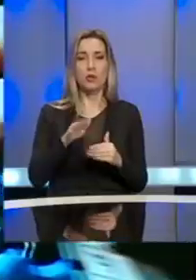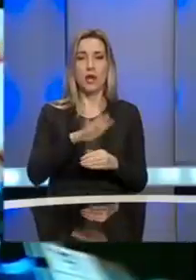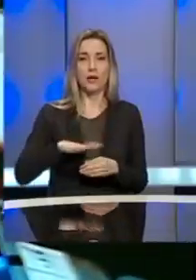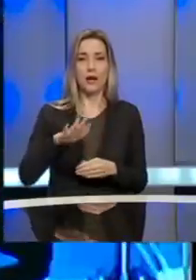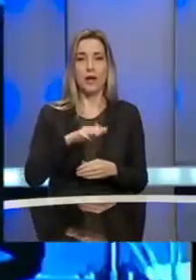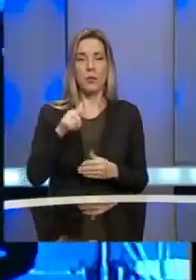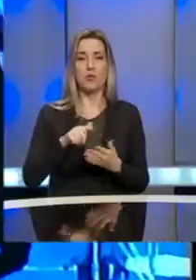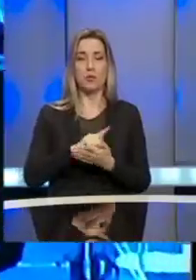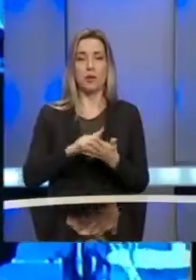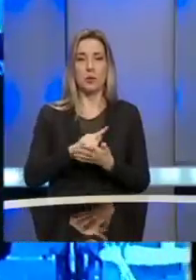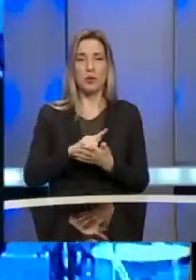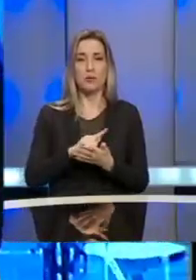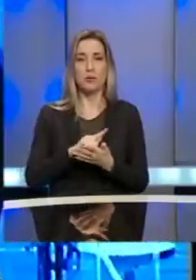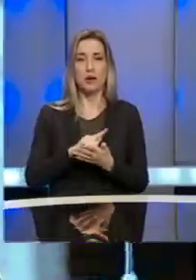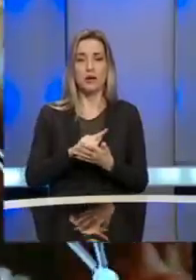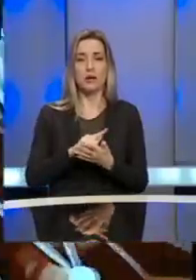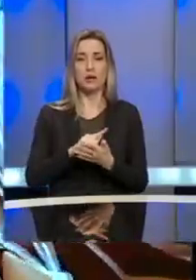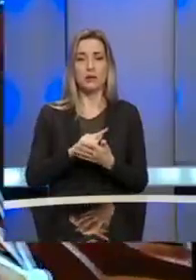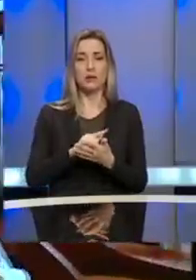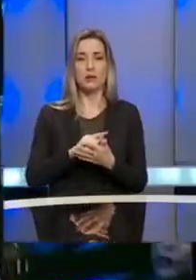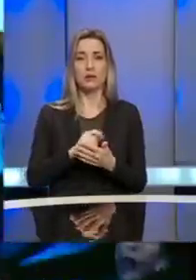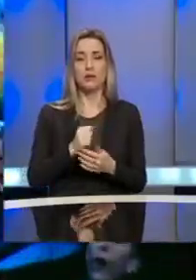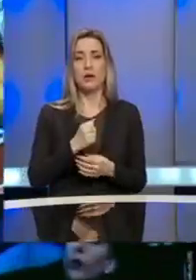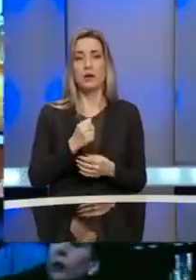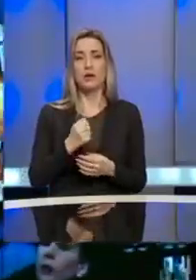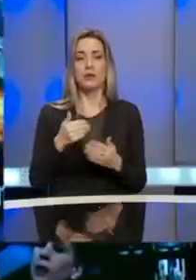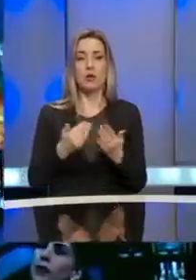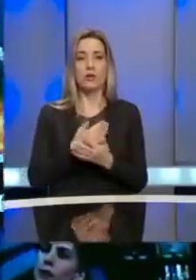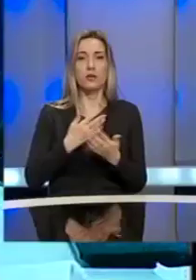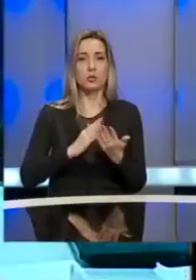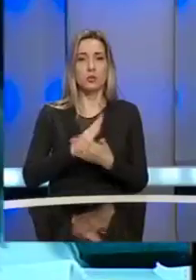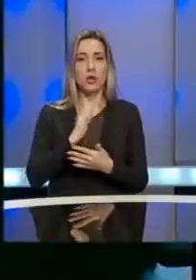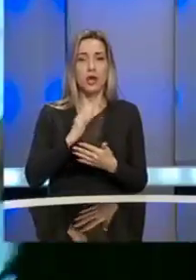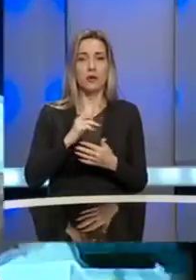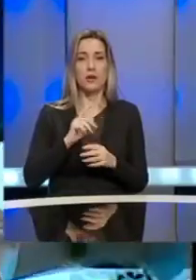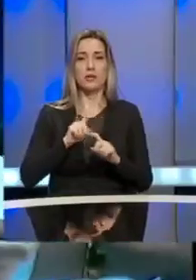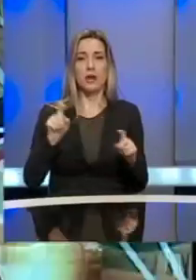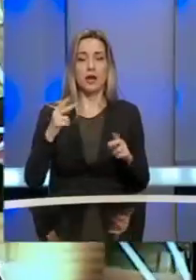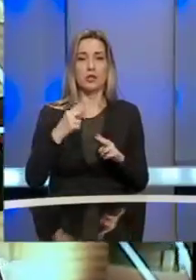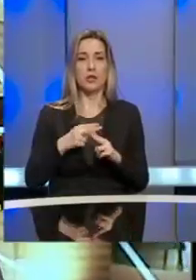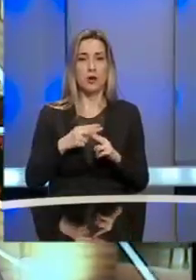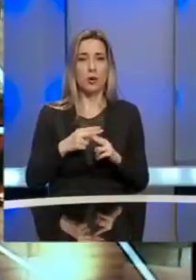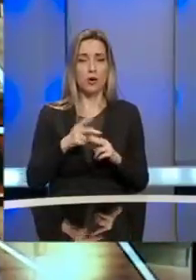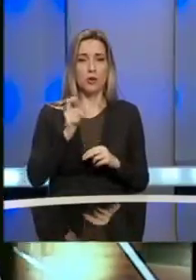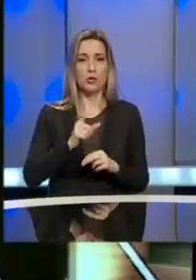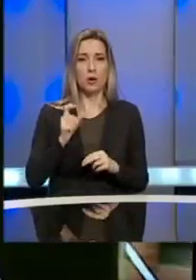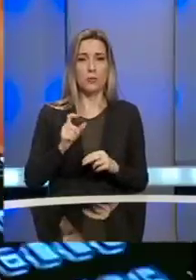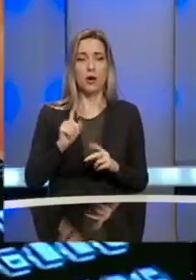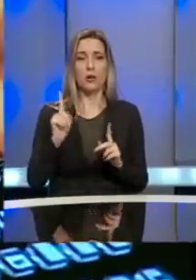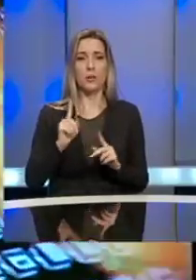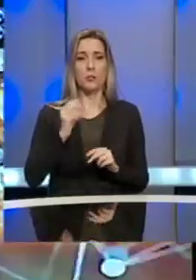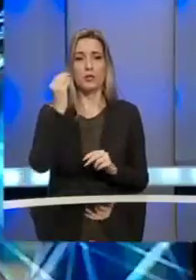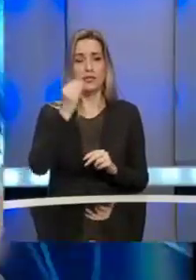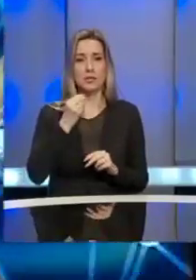ovim trenucima. Dakle, brojem novih slučajeva zaraženih osoba u Banjoj Luci, odnosno Republici